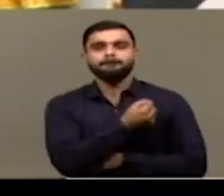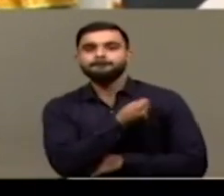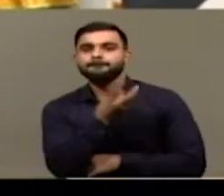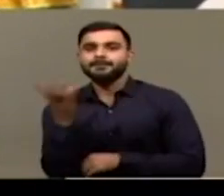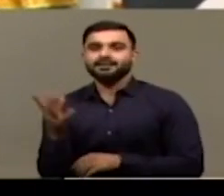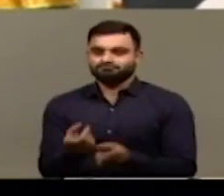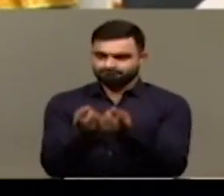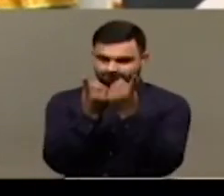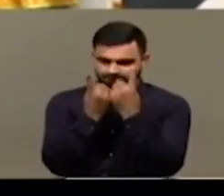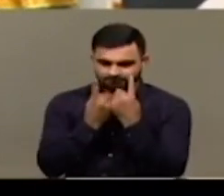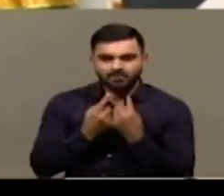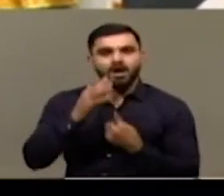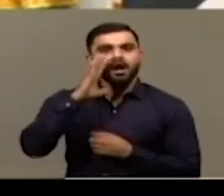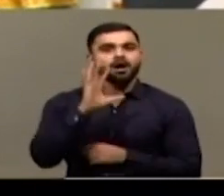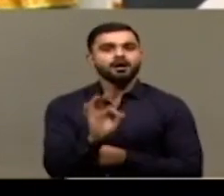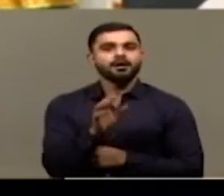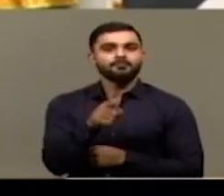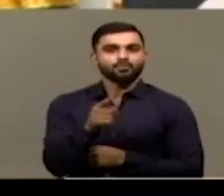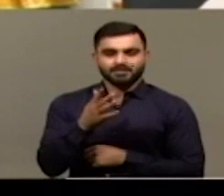उसका बजट, उसके वेरियस स्कीम्स या